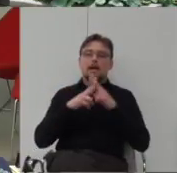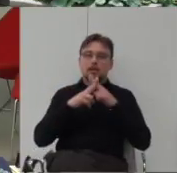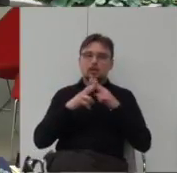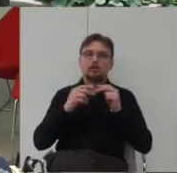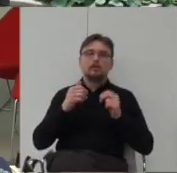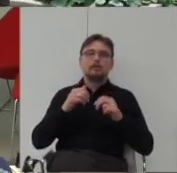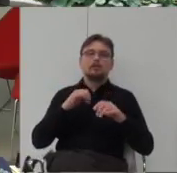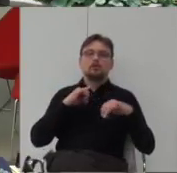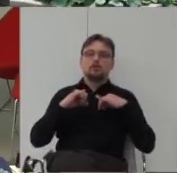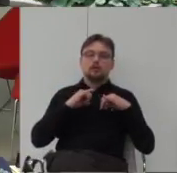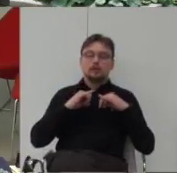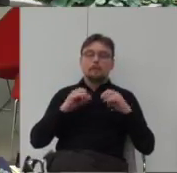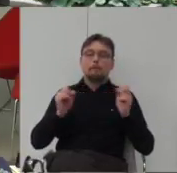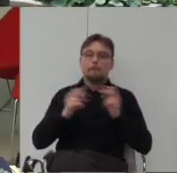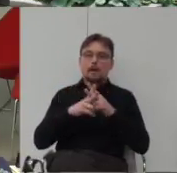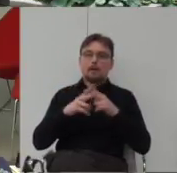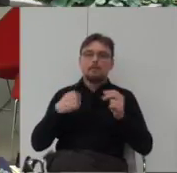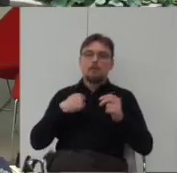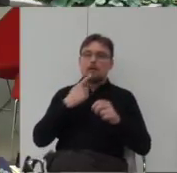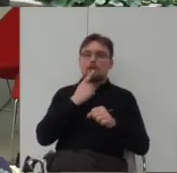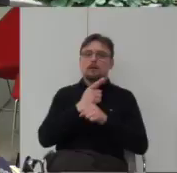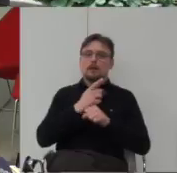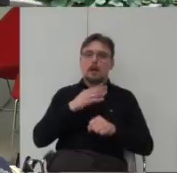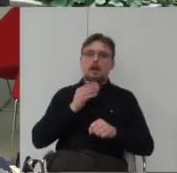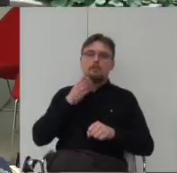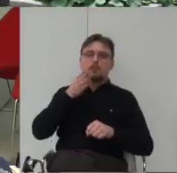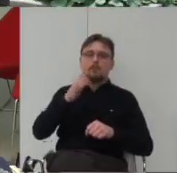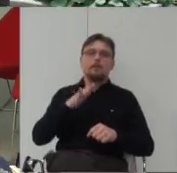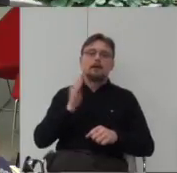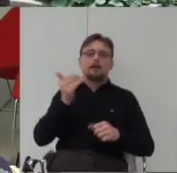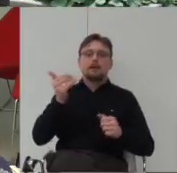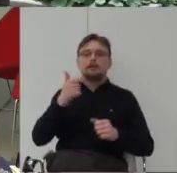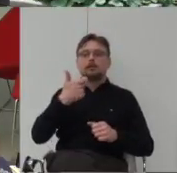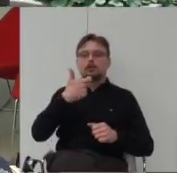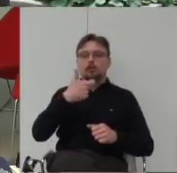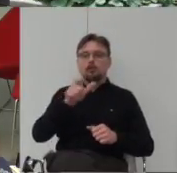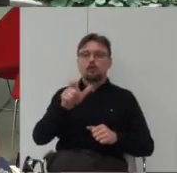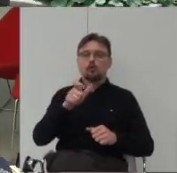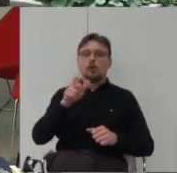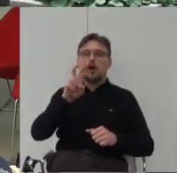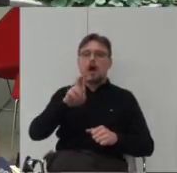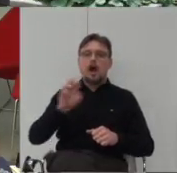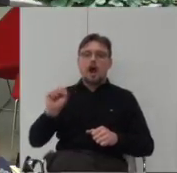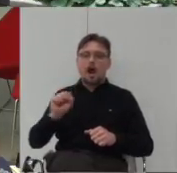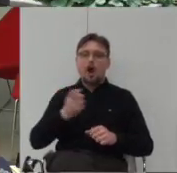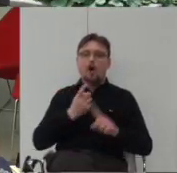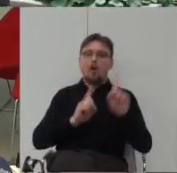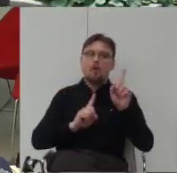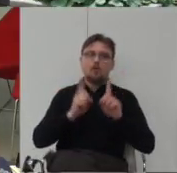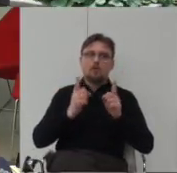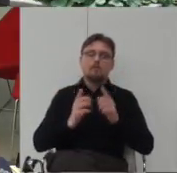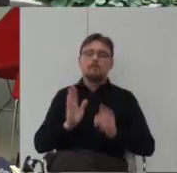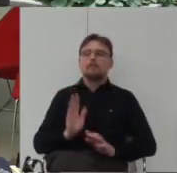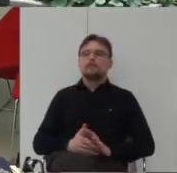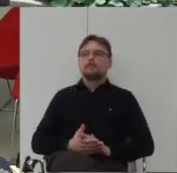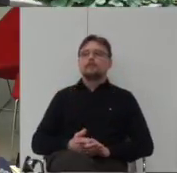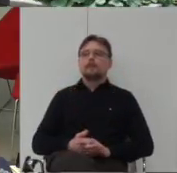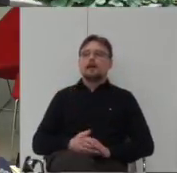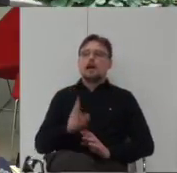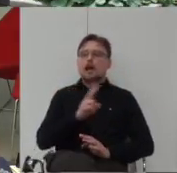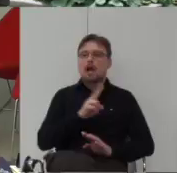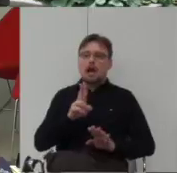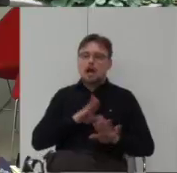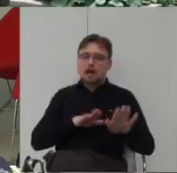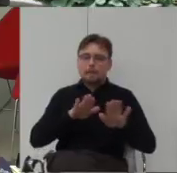zdecydował o tym, że w najbliższej przyszłości ma powstać nawet do 100 hektarów ogrodów i zazieleniane są